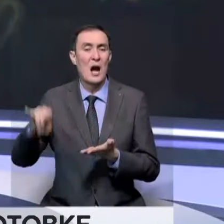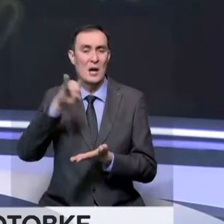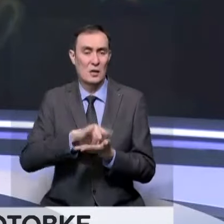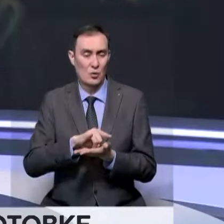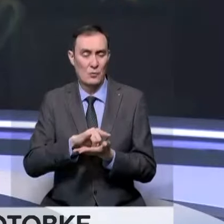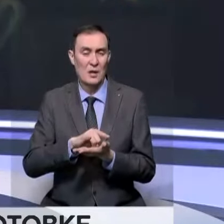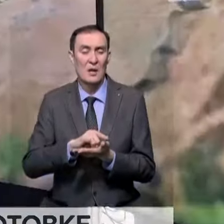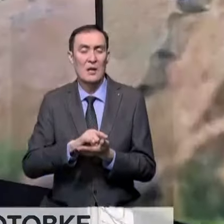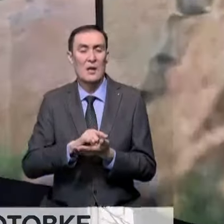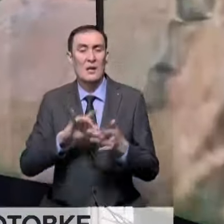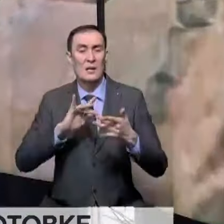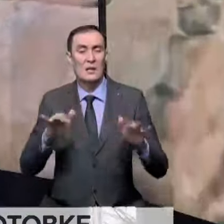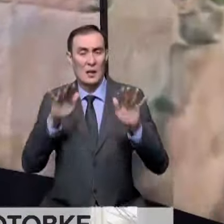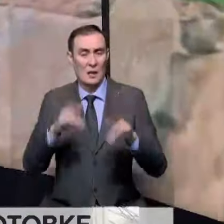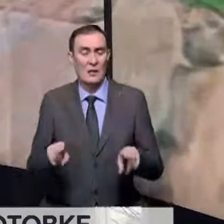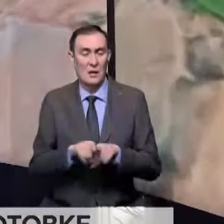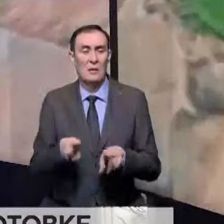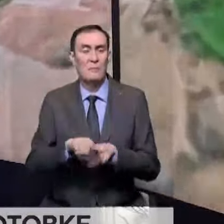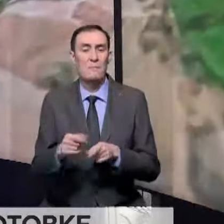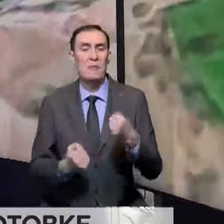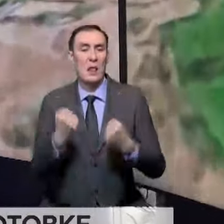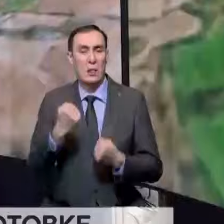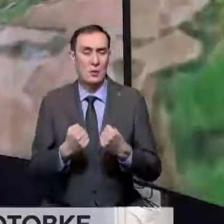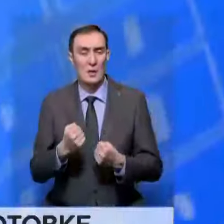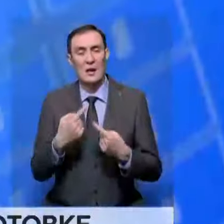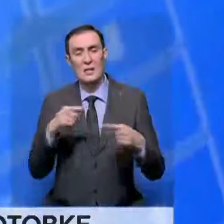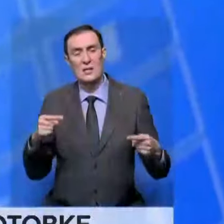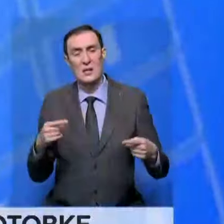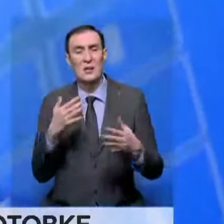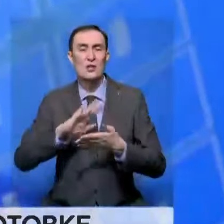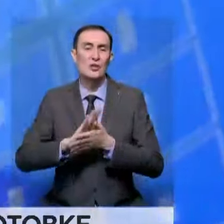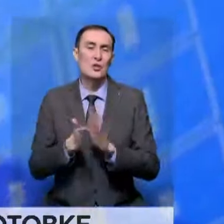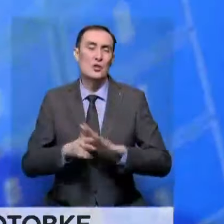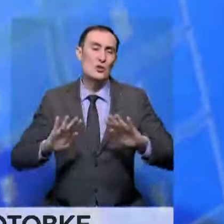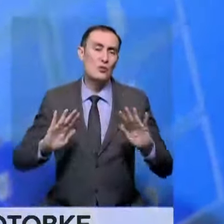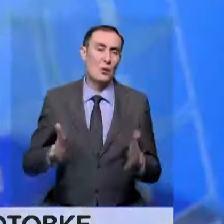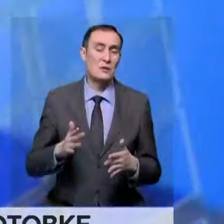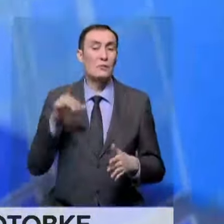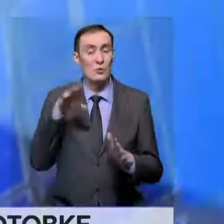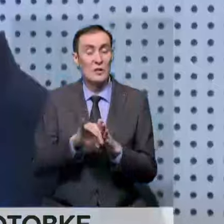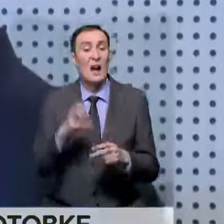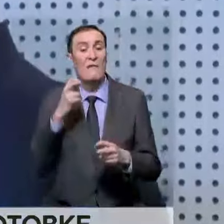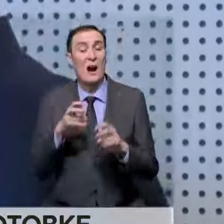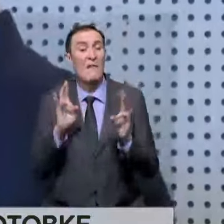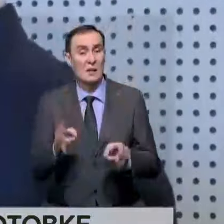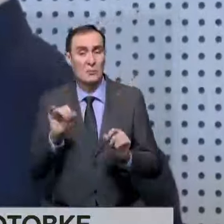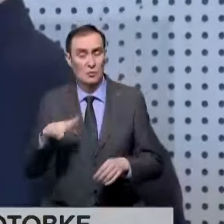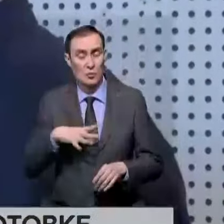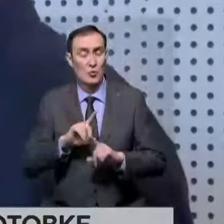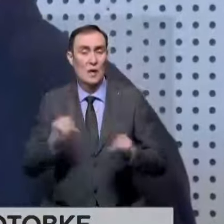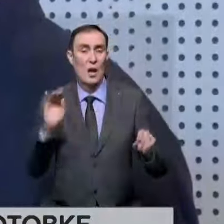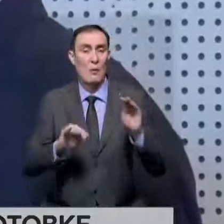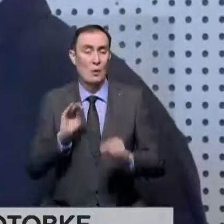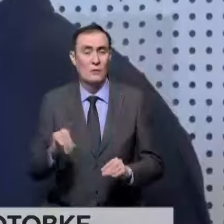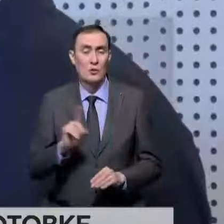аэродроме. Нейросеть в данном случае выступает в роли пилота и моделирует различные ситуации, в том числе аварийные. Уникальное